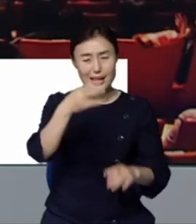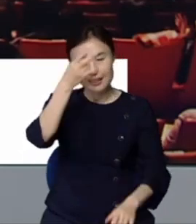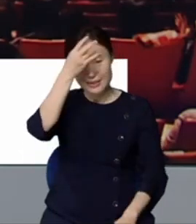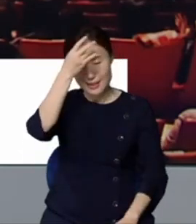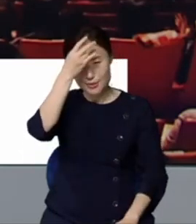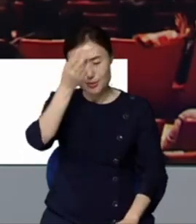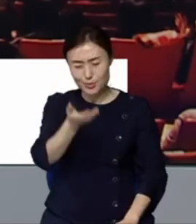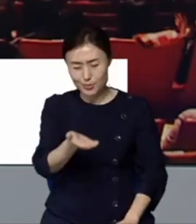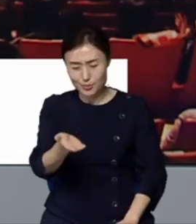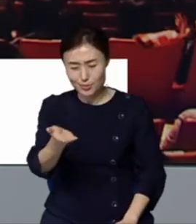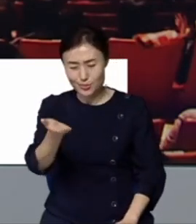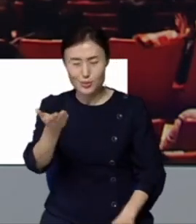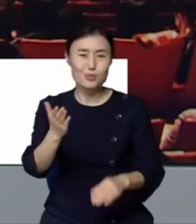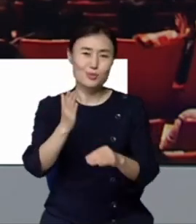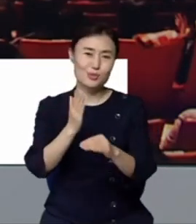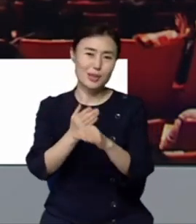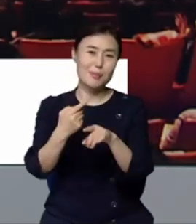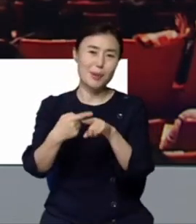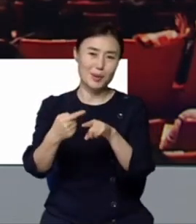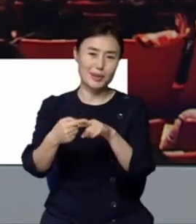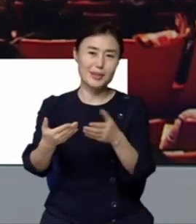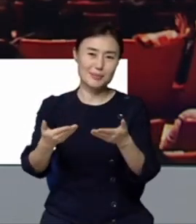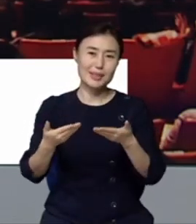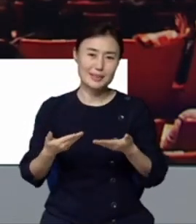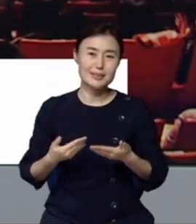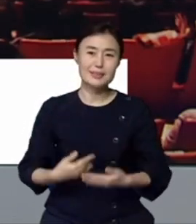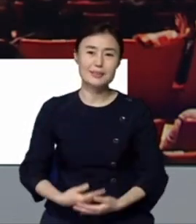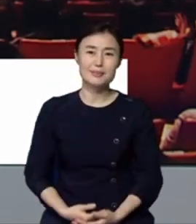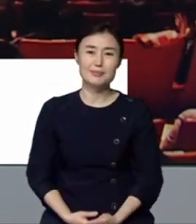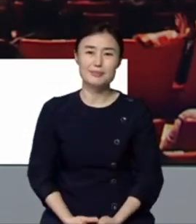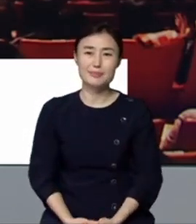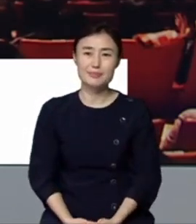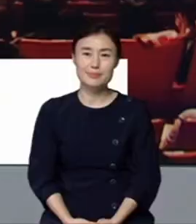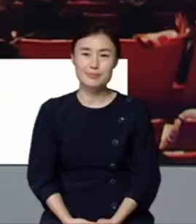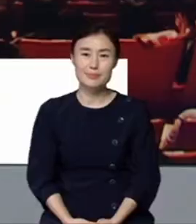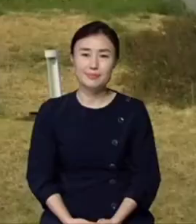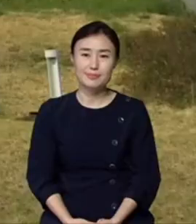단계 끌어올렸다는 평가입니다. 이계혁 기자가 보도합니다.